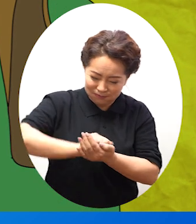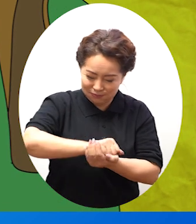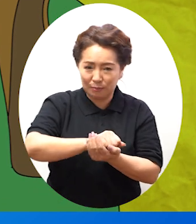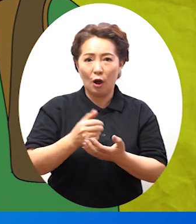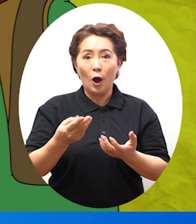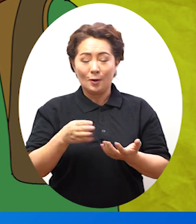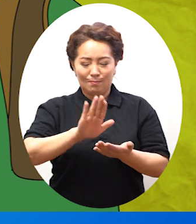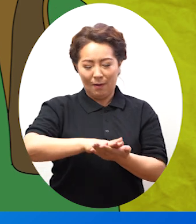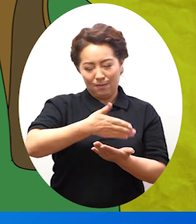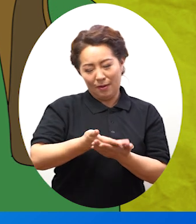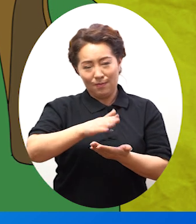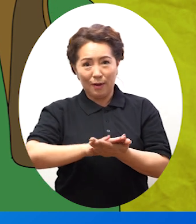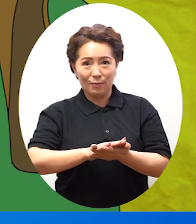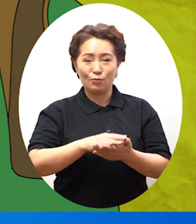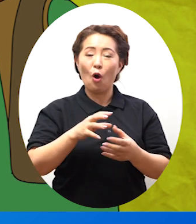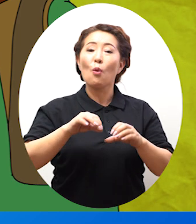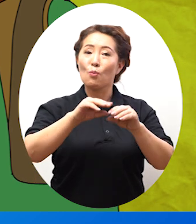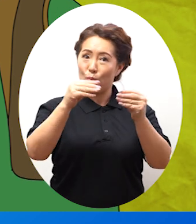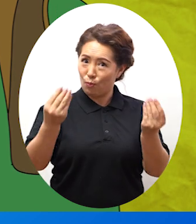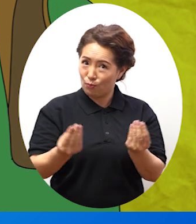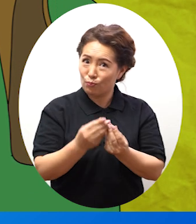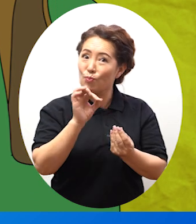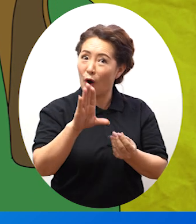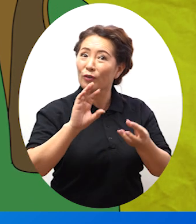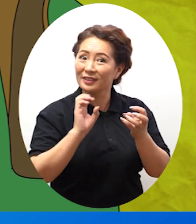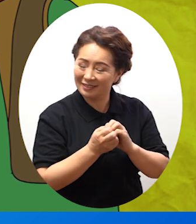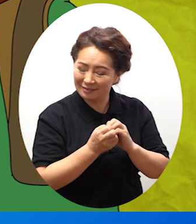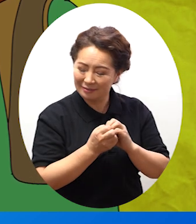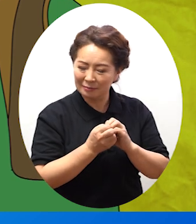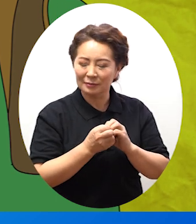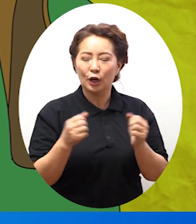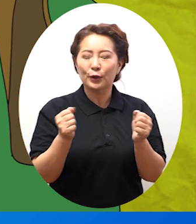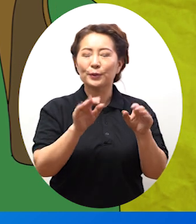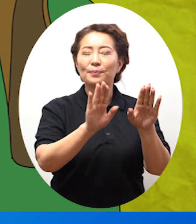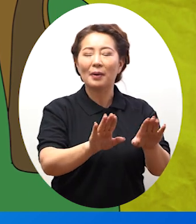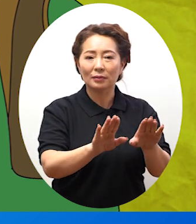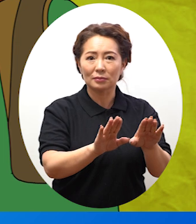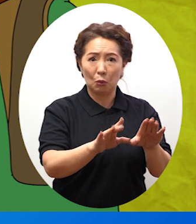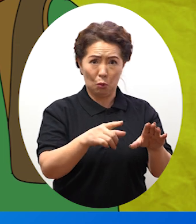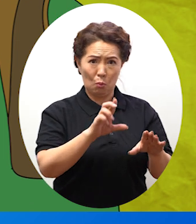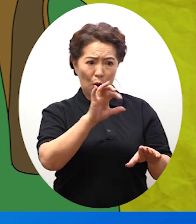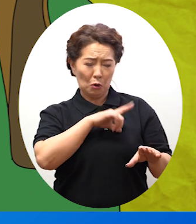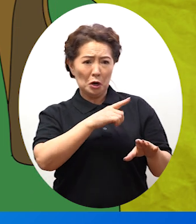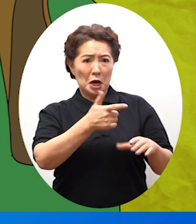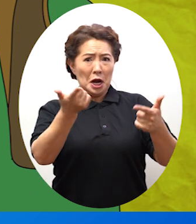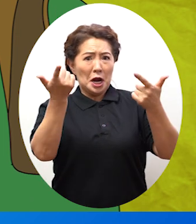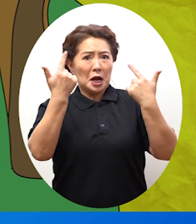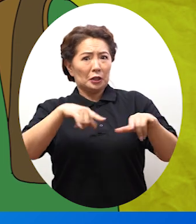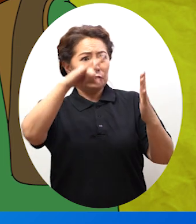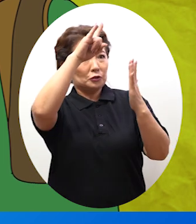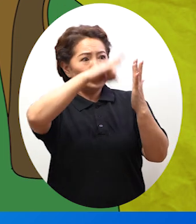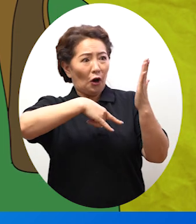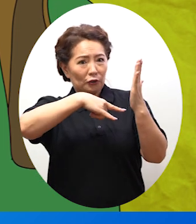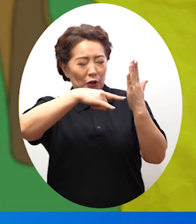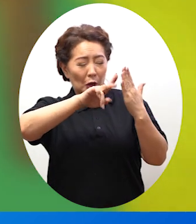тасанд харж өнхрүүш бов хийгээд хөргөх гэж цонхон дээр тавьжээ. Гэтэл өнхрүүш бов гинтгэн хөдлөөд цонхны тавцан дээрээс